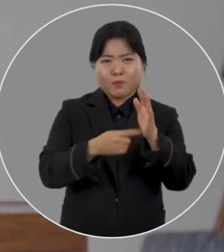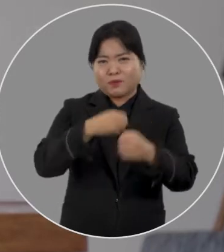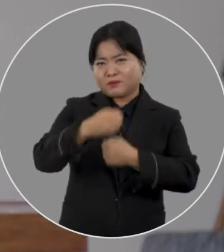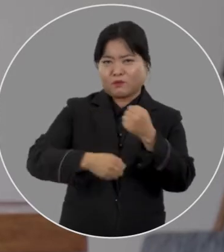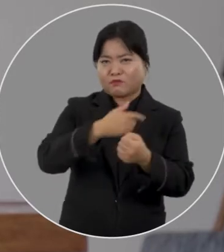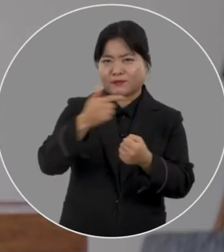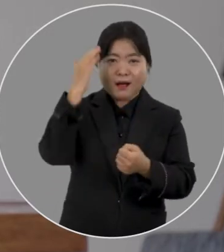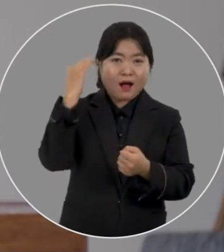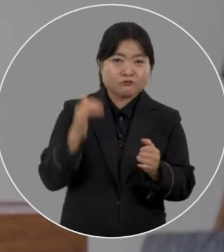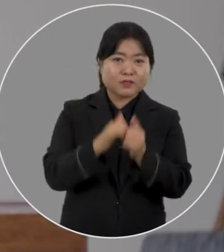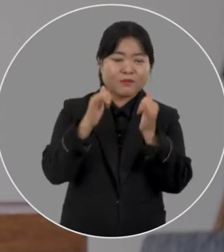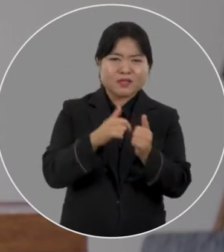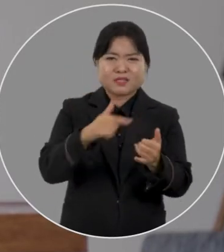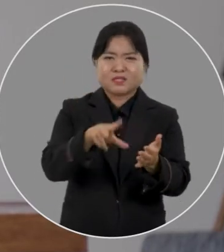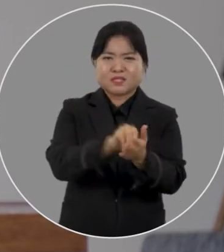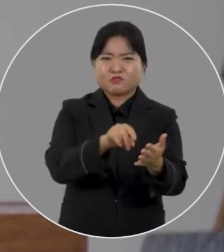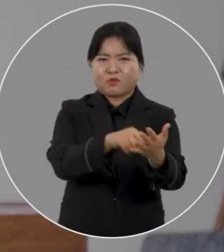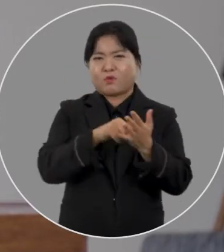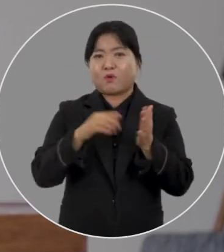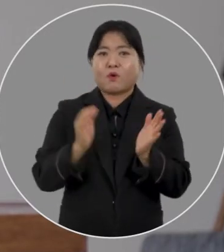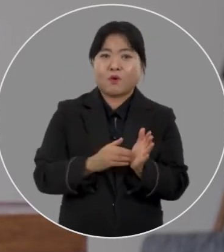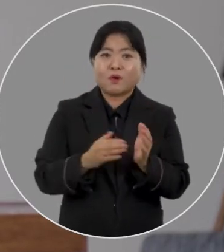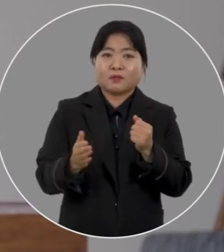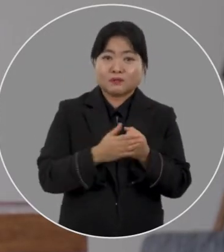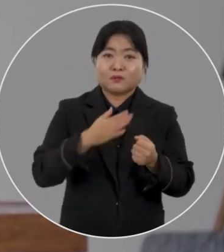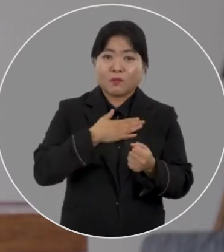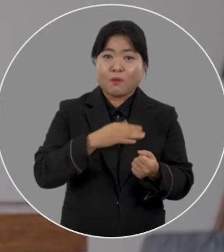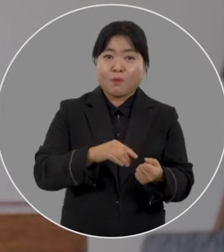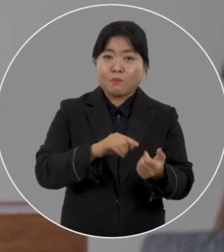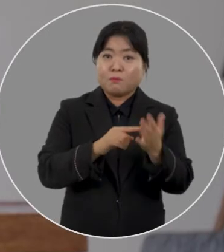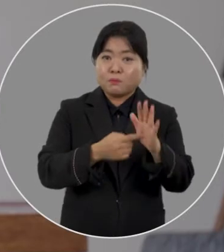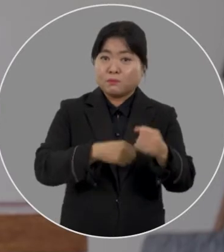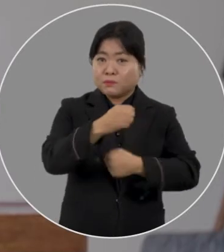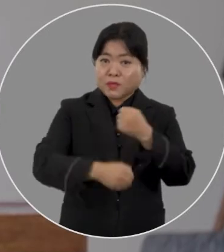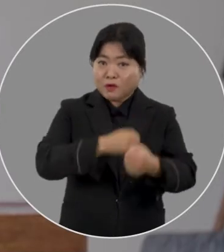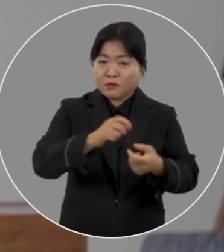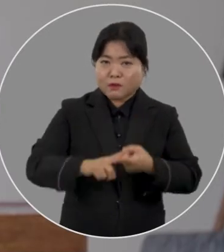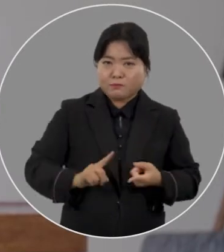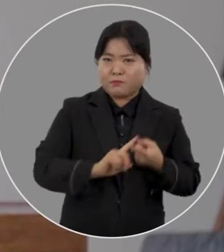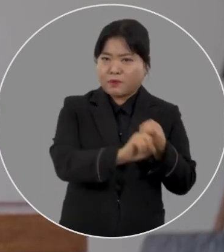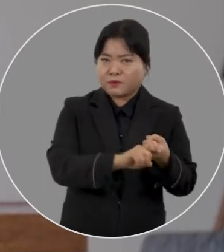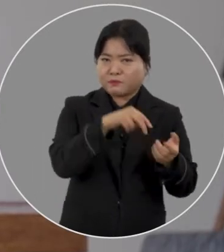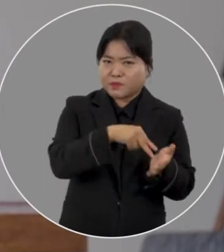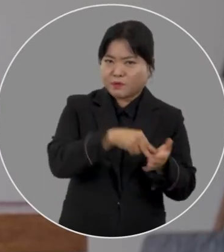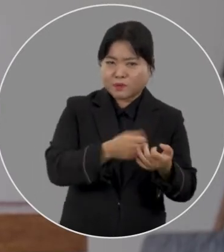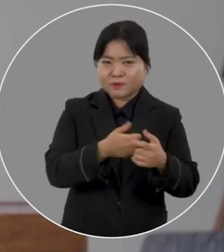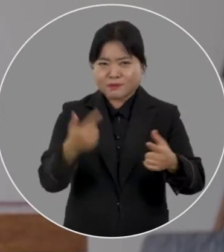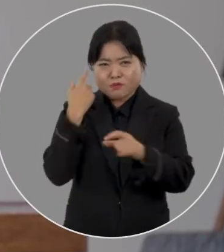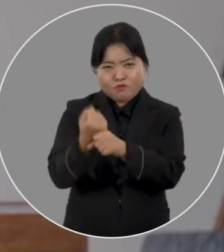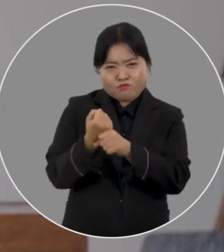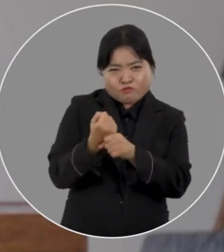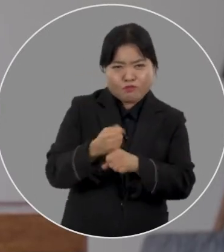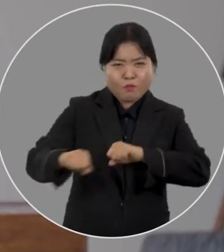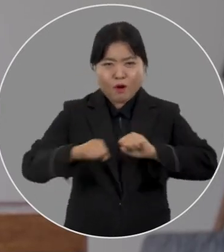표현의 자유가 굉장히 한국 사회의 큰 이슈였습니다. 그래서 저는 표현의 자유를 이제 강력히 옹호하는 입장에서 당시에 여러 가지 연구도 하고 활동도 하고